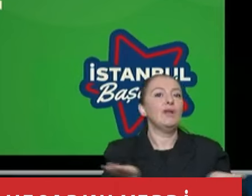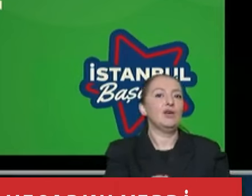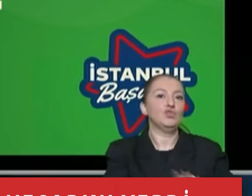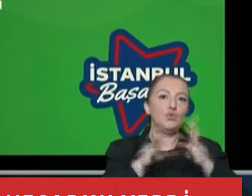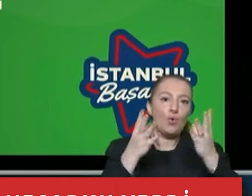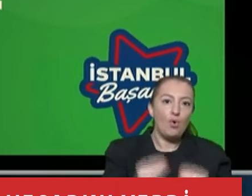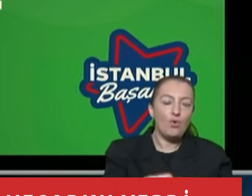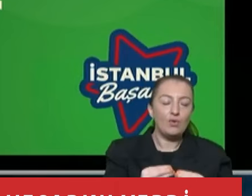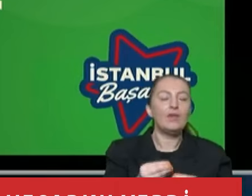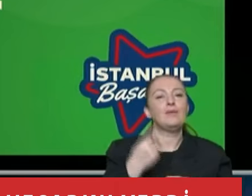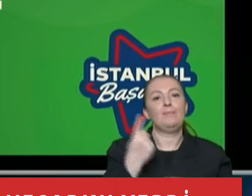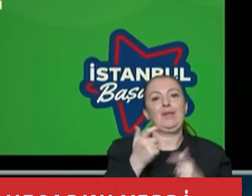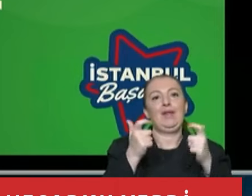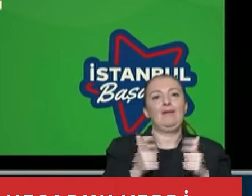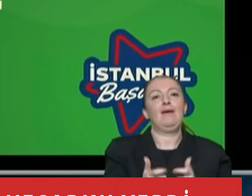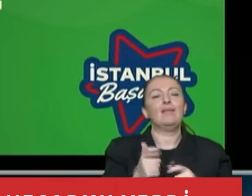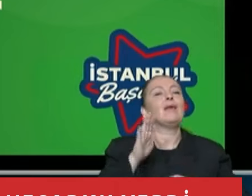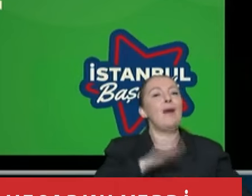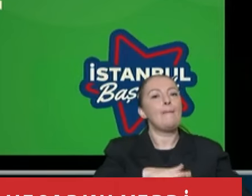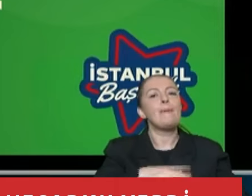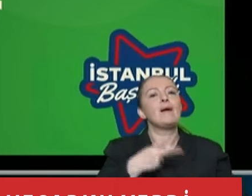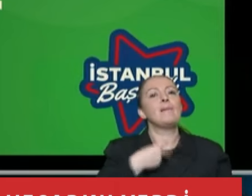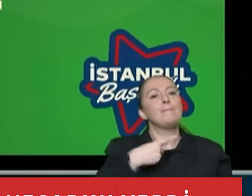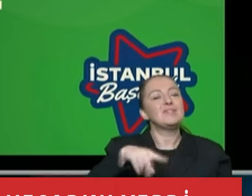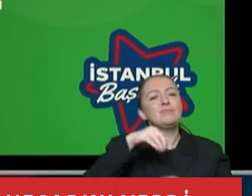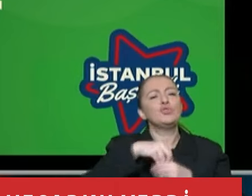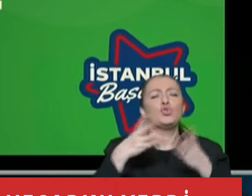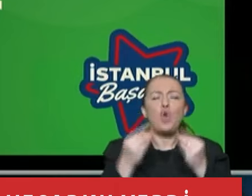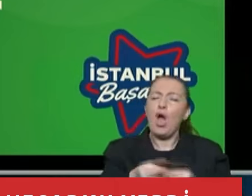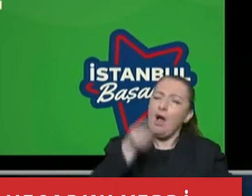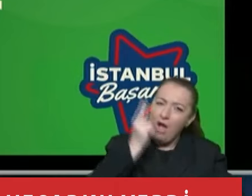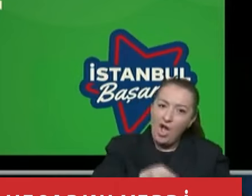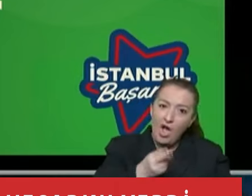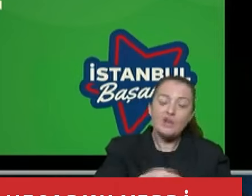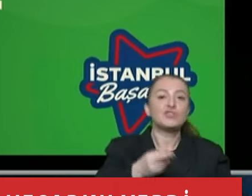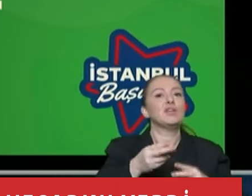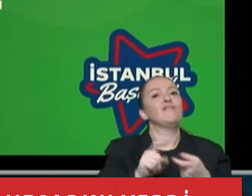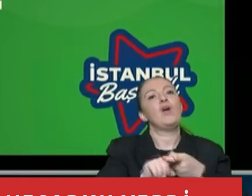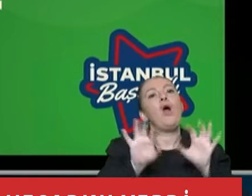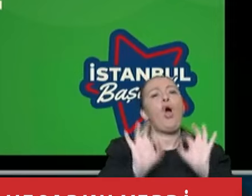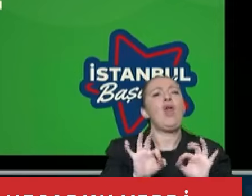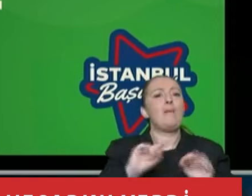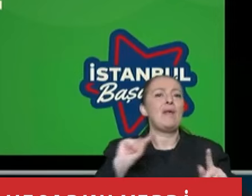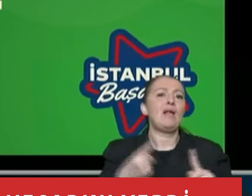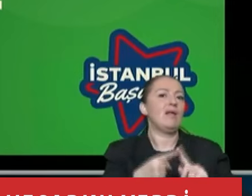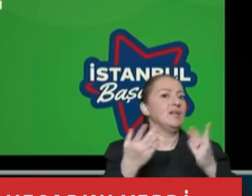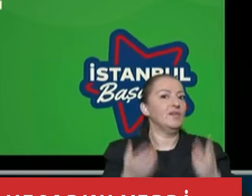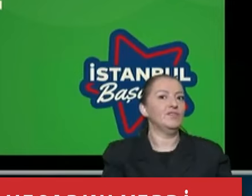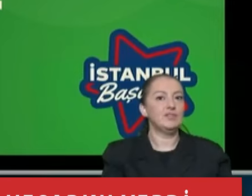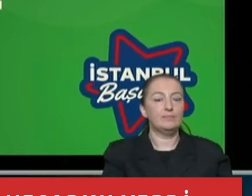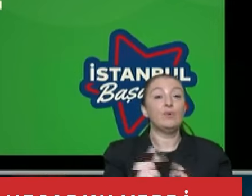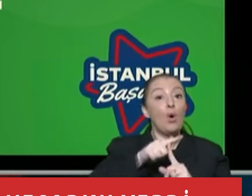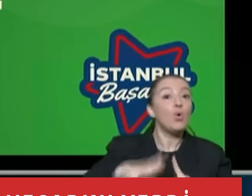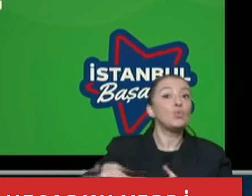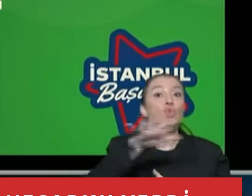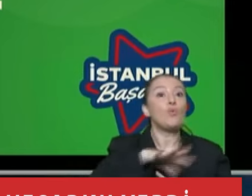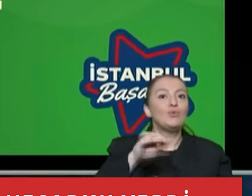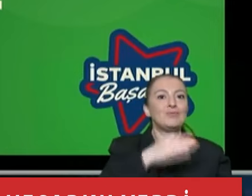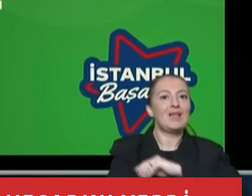sunan adil bir kent haline getirmek bizim için çok acil ve önemli bir hedeftir toplumsal